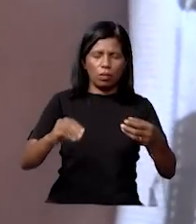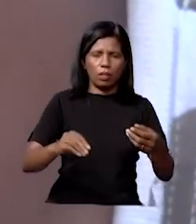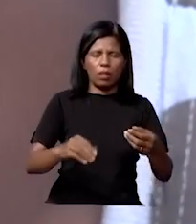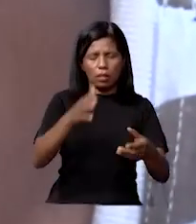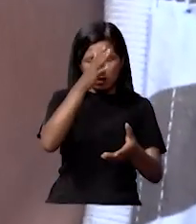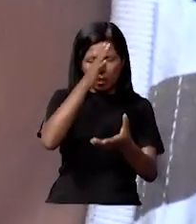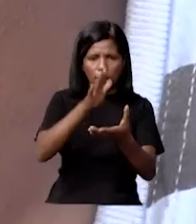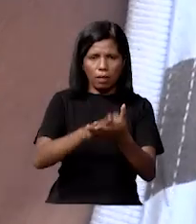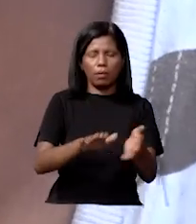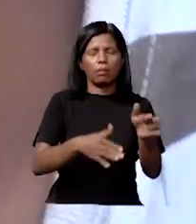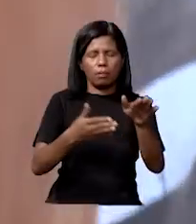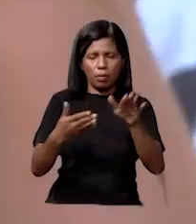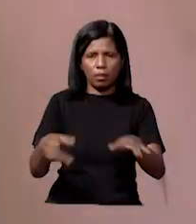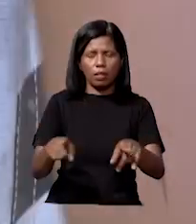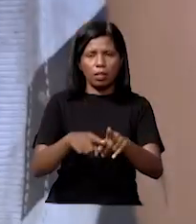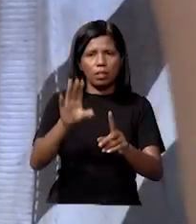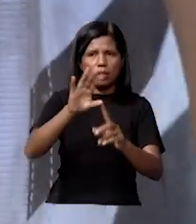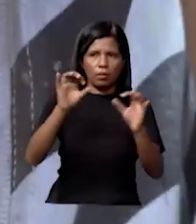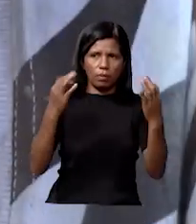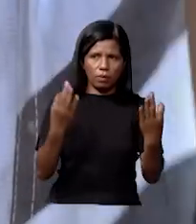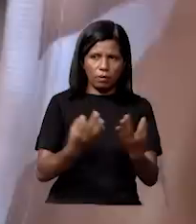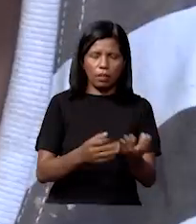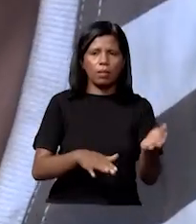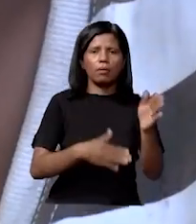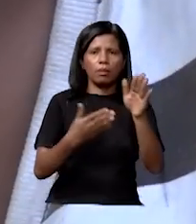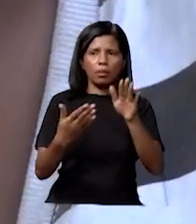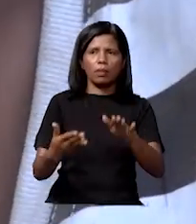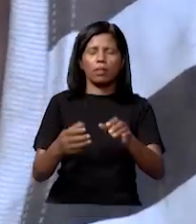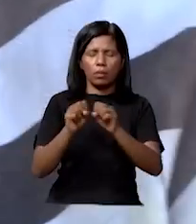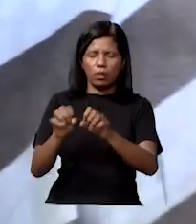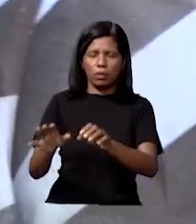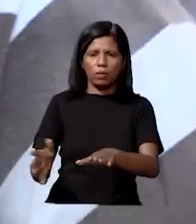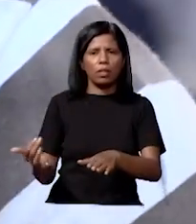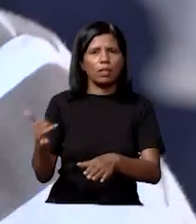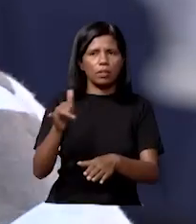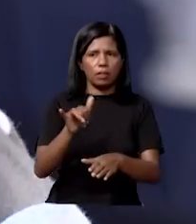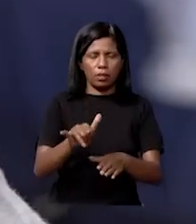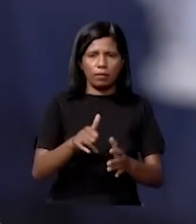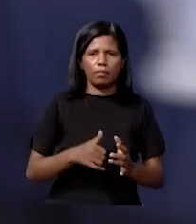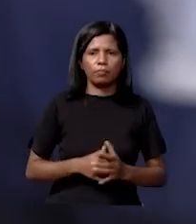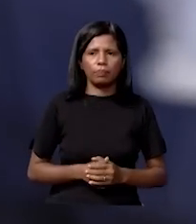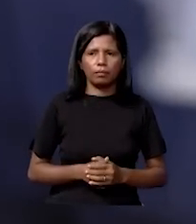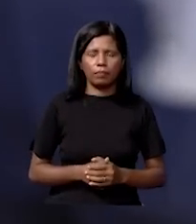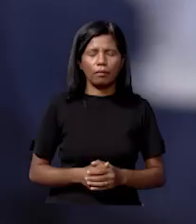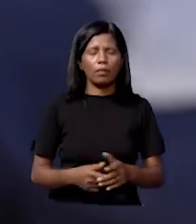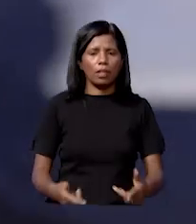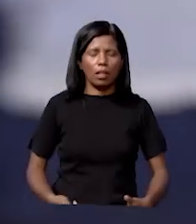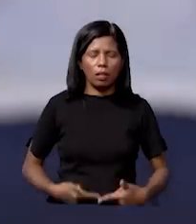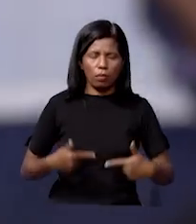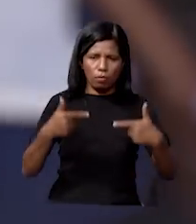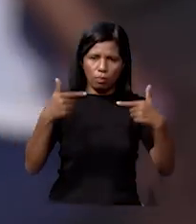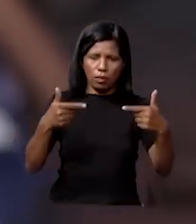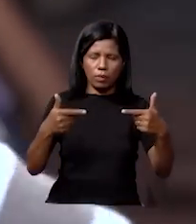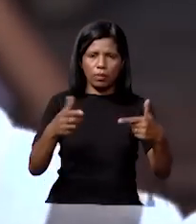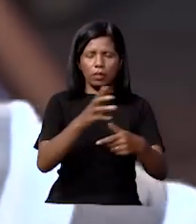ne be durante ne sahenesan shefe familia mate ho dihusik hela sira. Realidade moris inan faluk